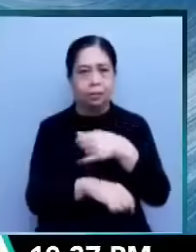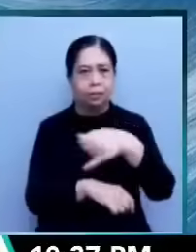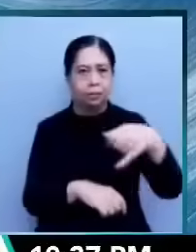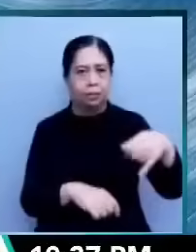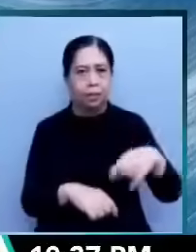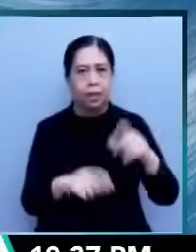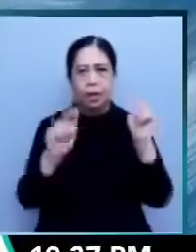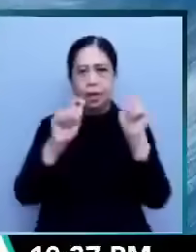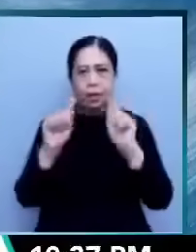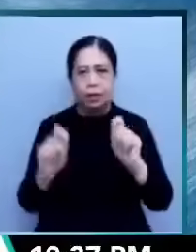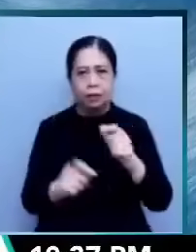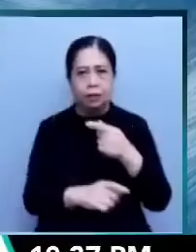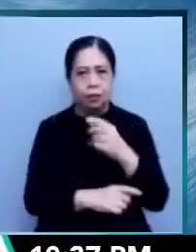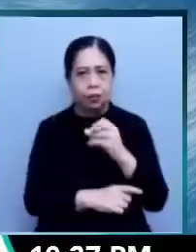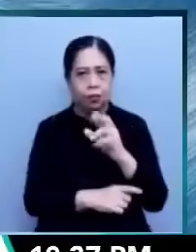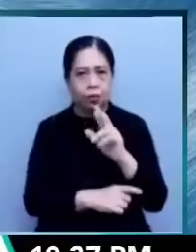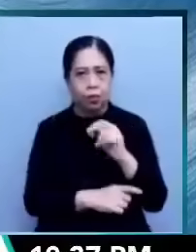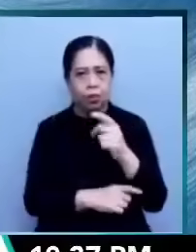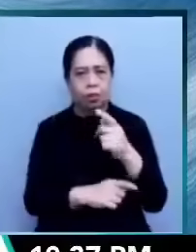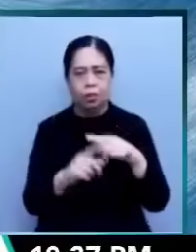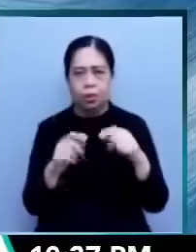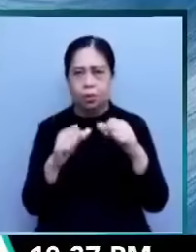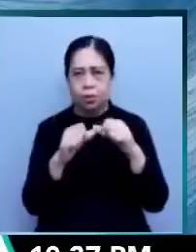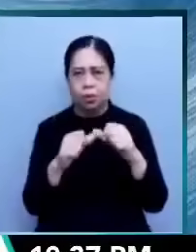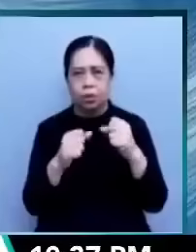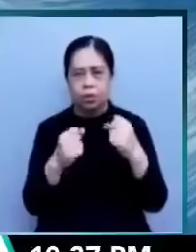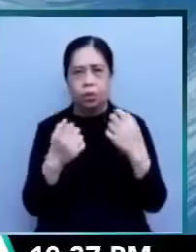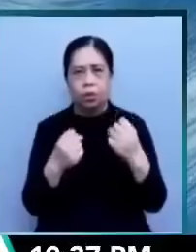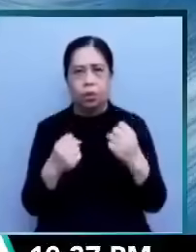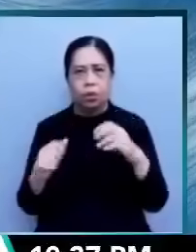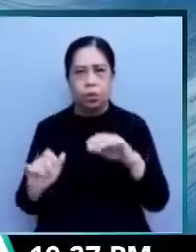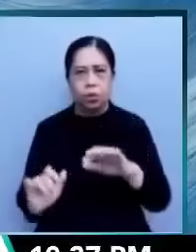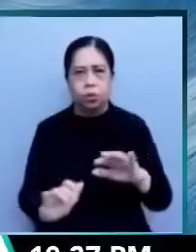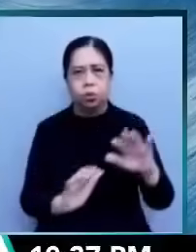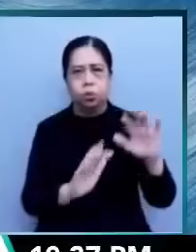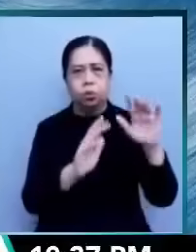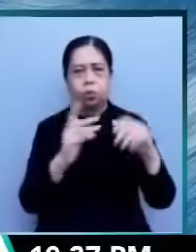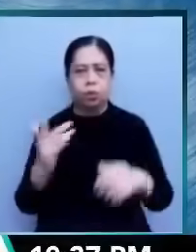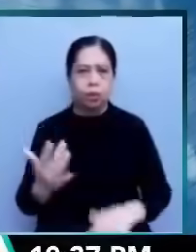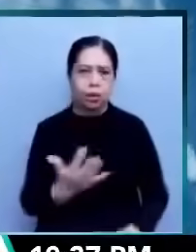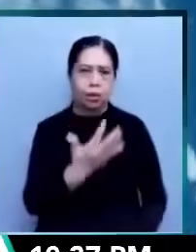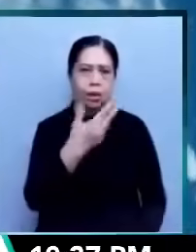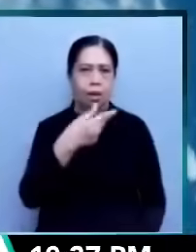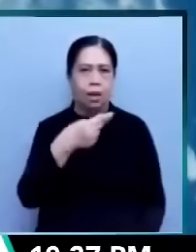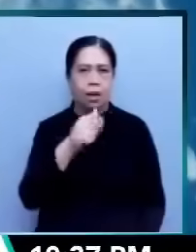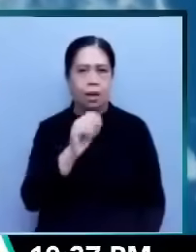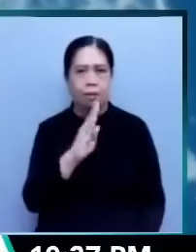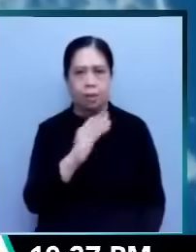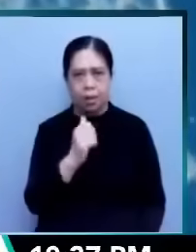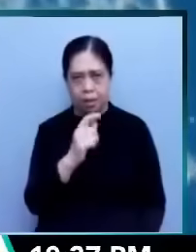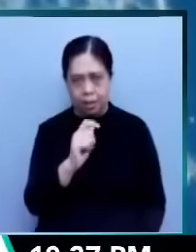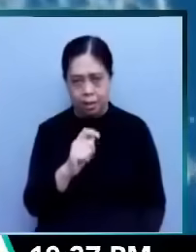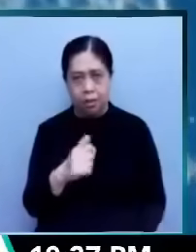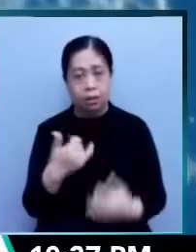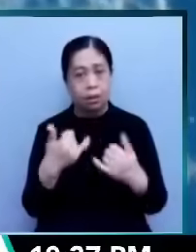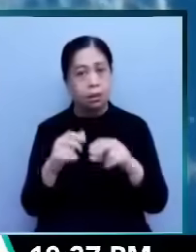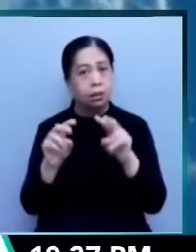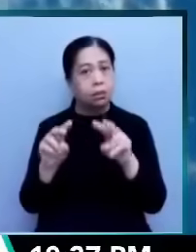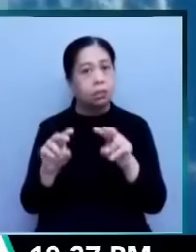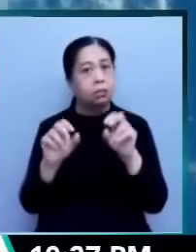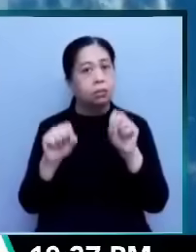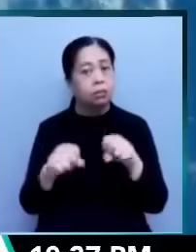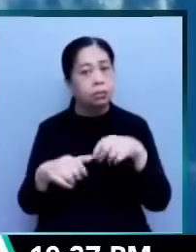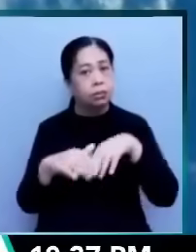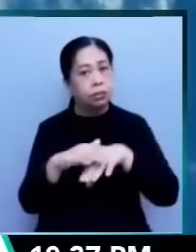pero patuloy po nitong hahatakin o palalakasin yung hanging habagat. Samantalang isa pang binabantayang bagyo, posibleng pumasok po yan